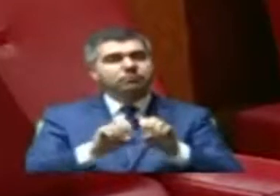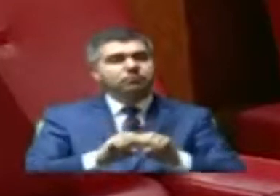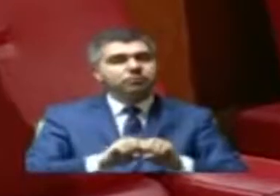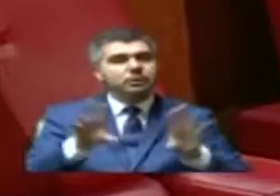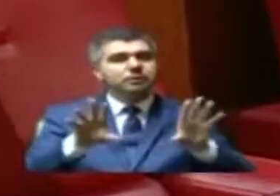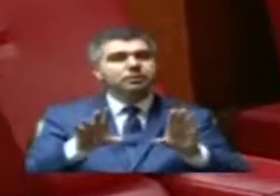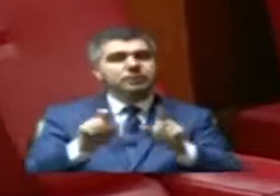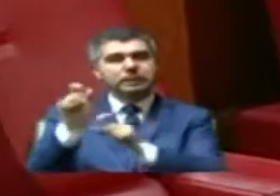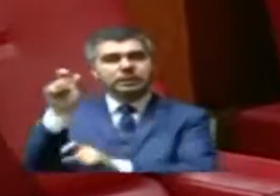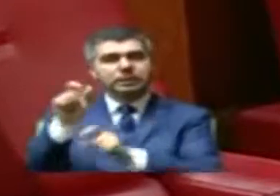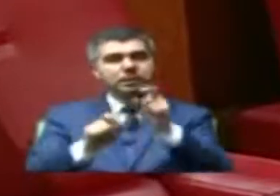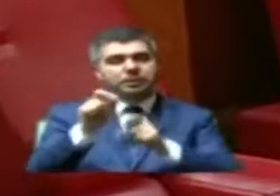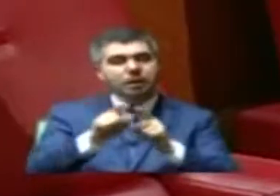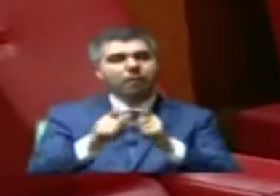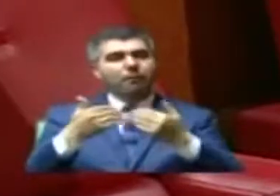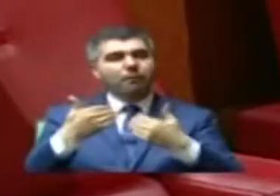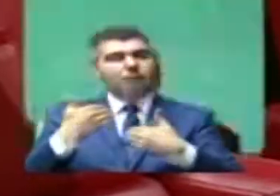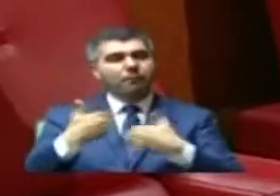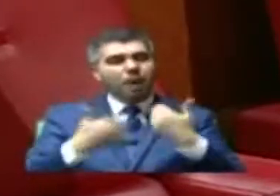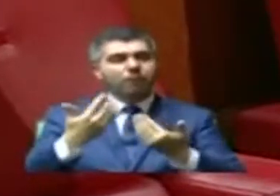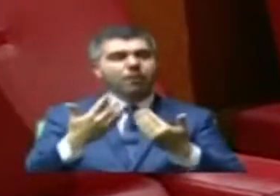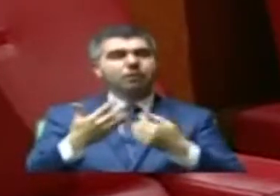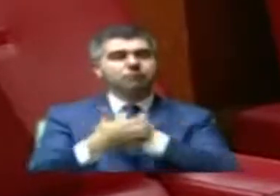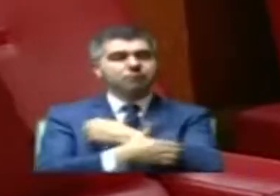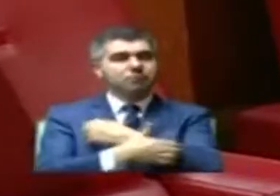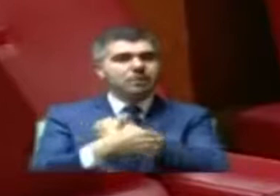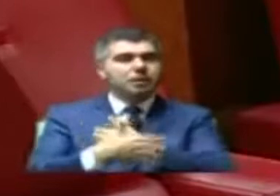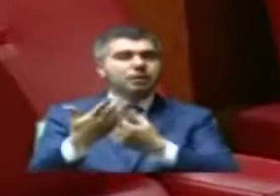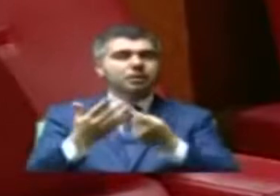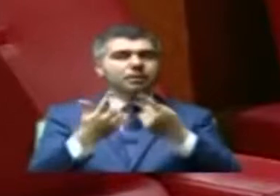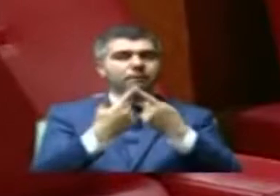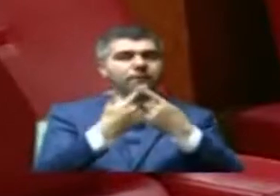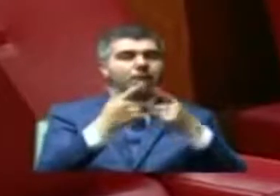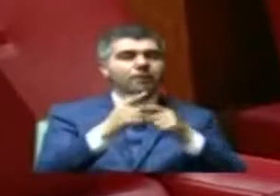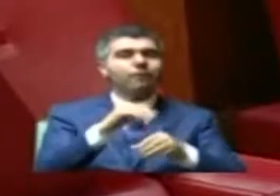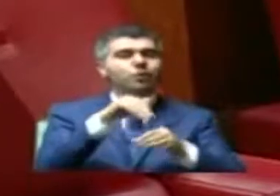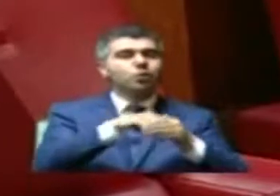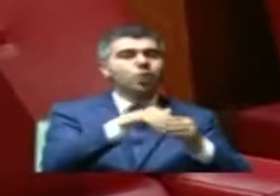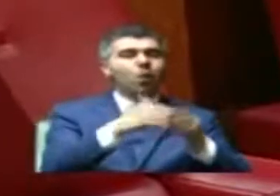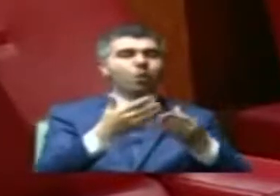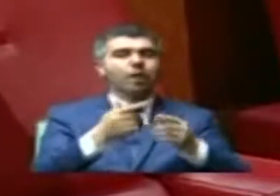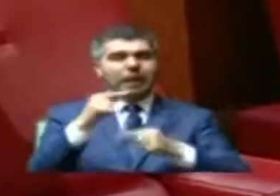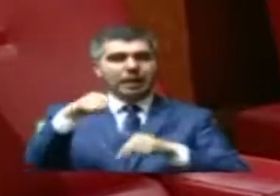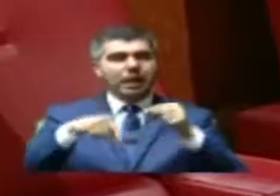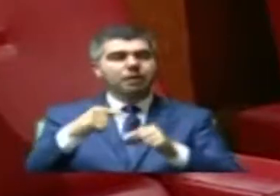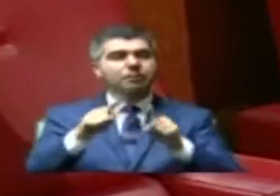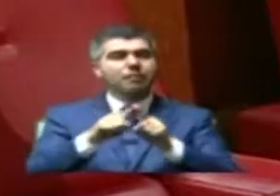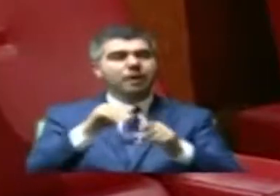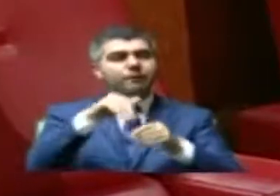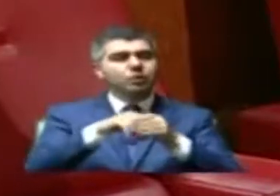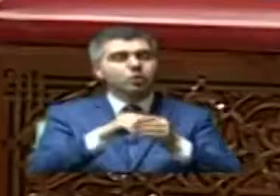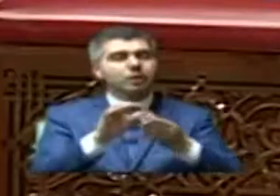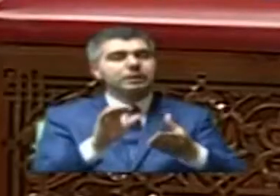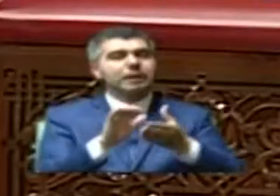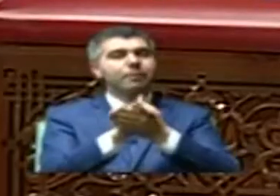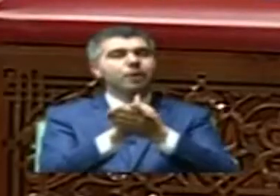مختلف الفئات المستهدفة من استراتيجيات والبرامج، وكذلك إحداث صناديق خاصة من ضمنها صندوق التماسك